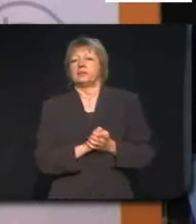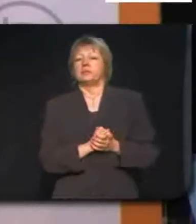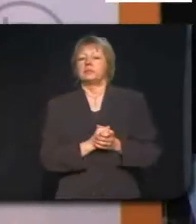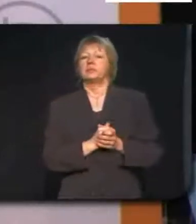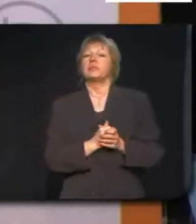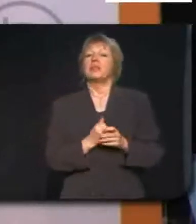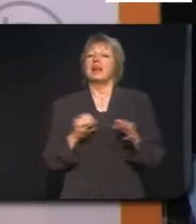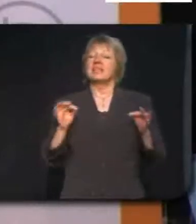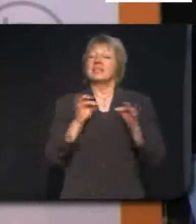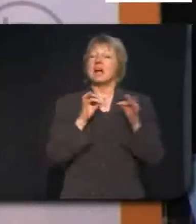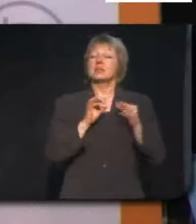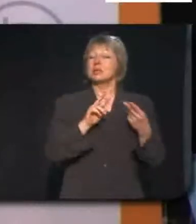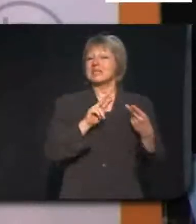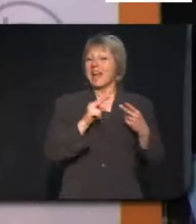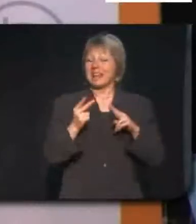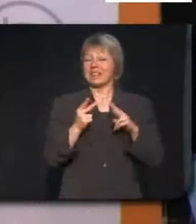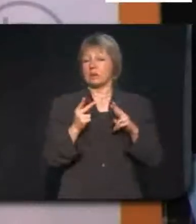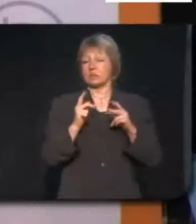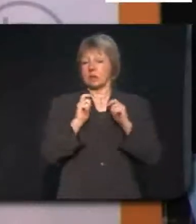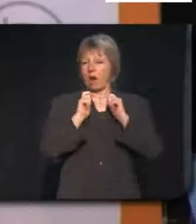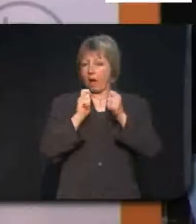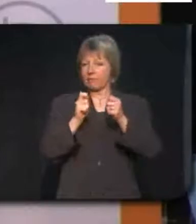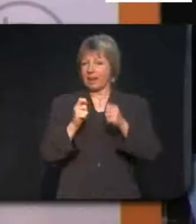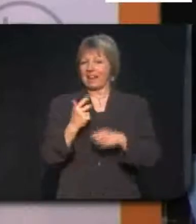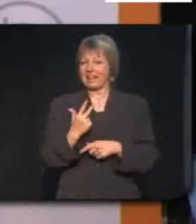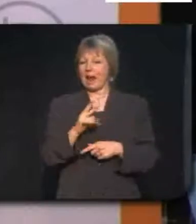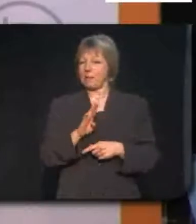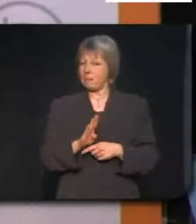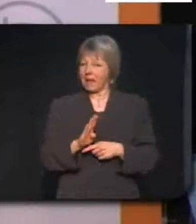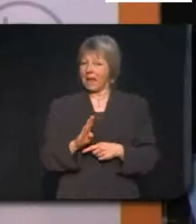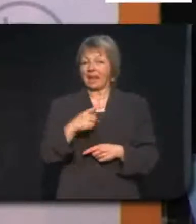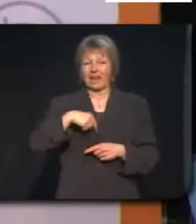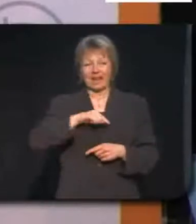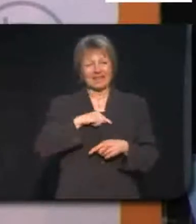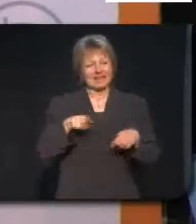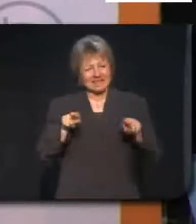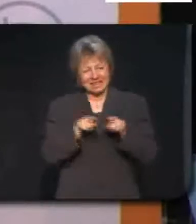beim satzungsänderungsantrag 3b verfahren wir genauso